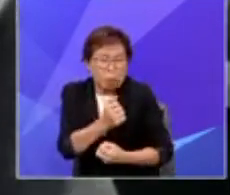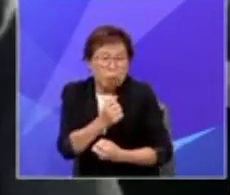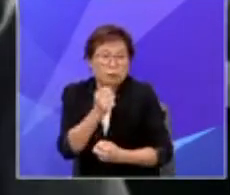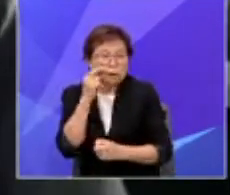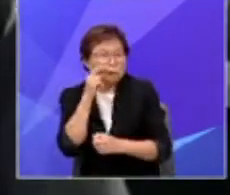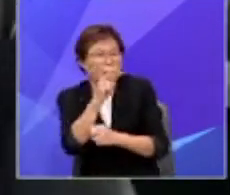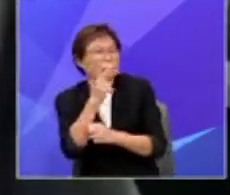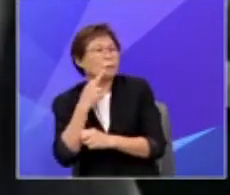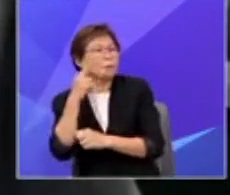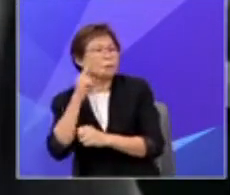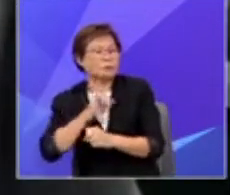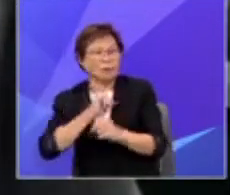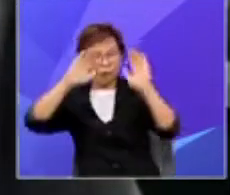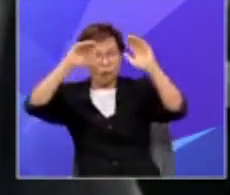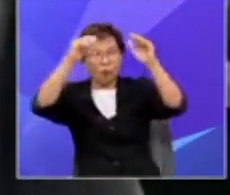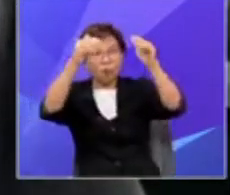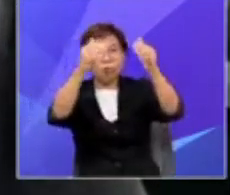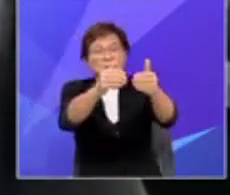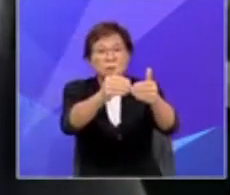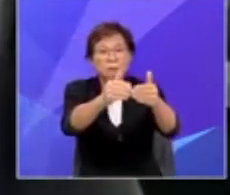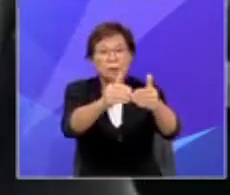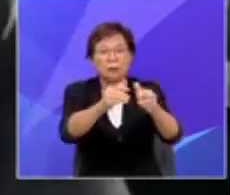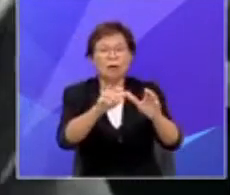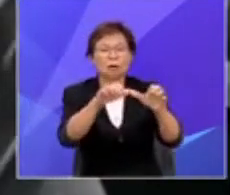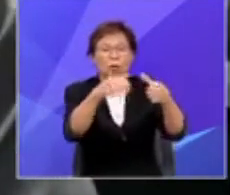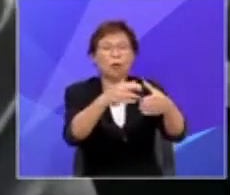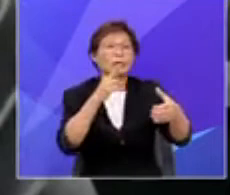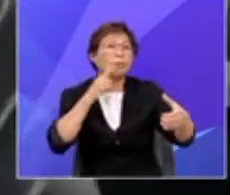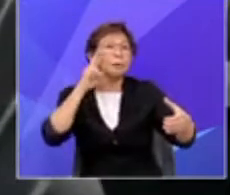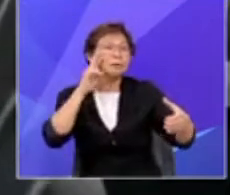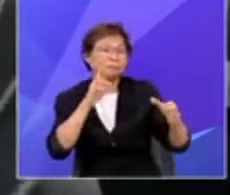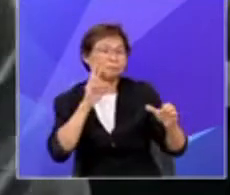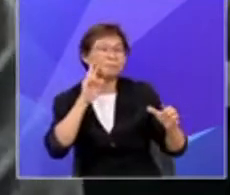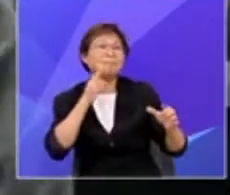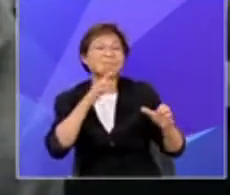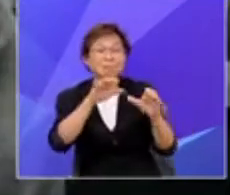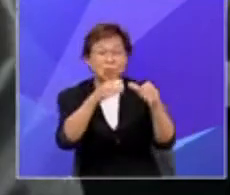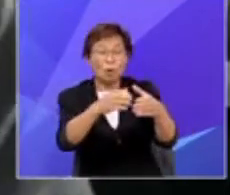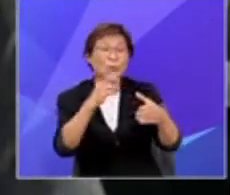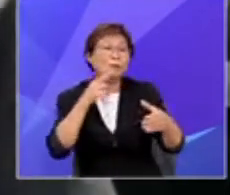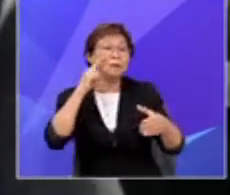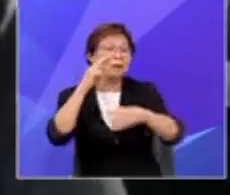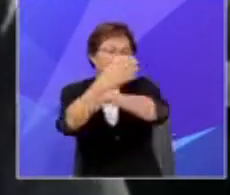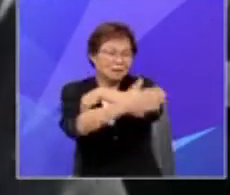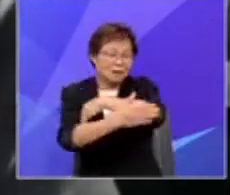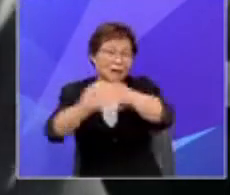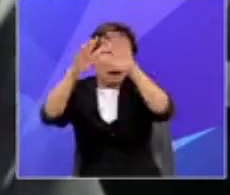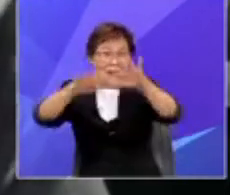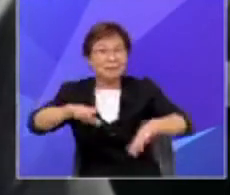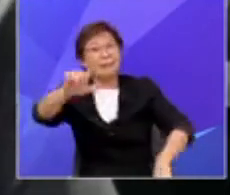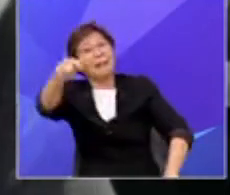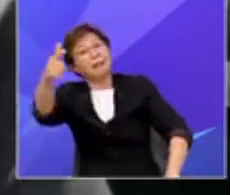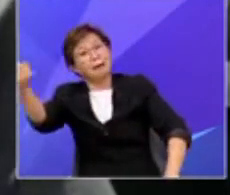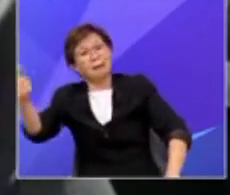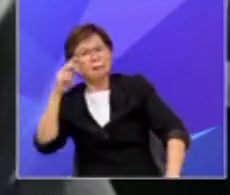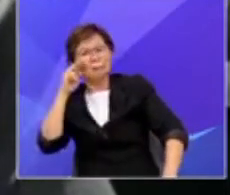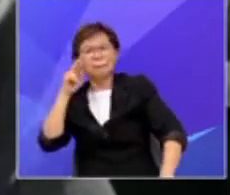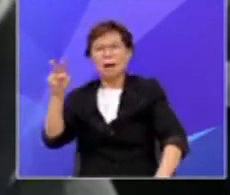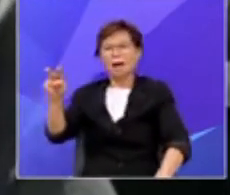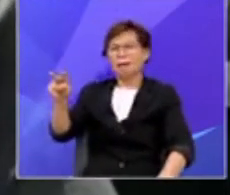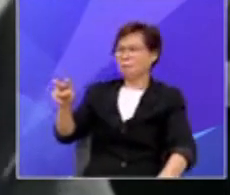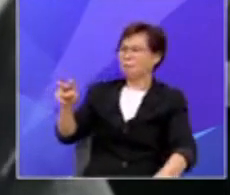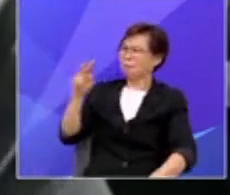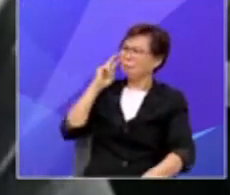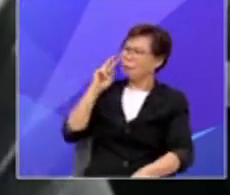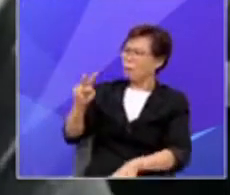remaja saya saya boleh di negara-negara Asean yang lain nampak